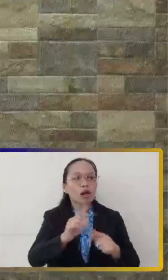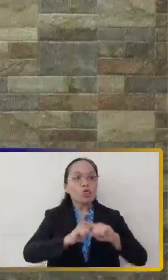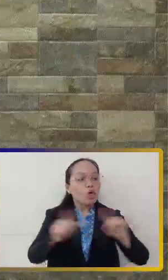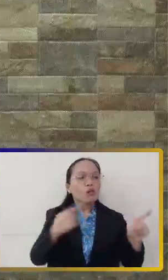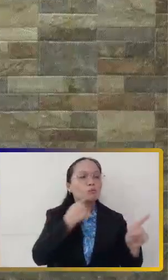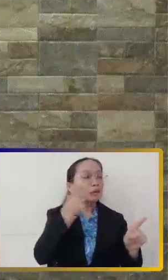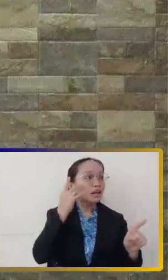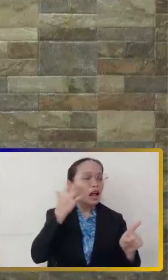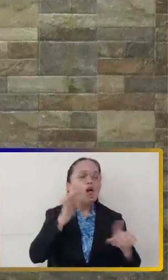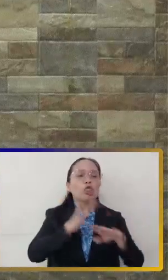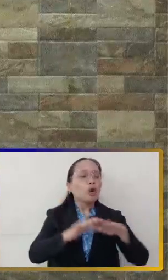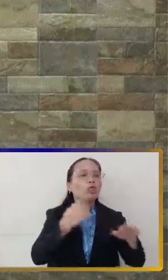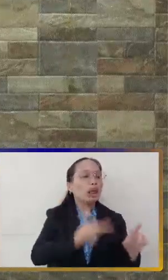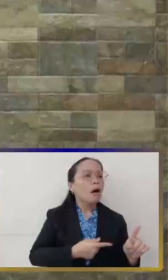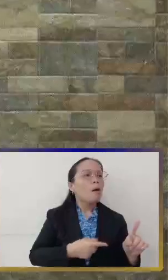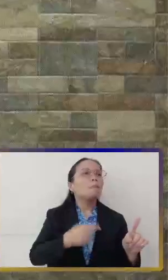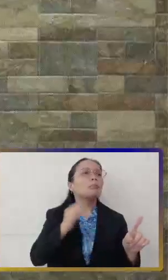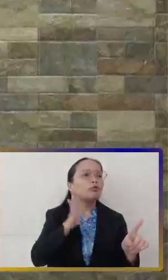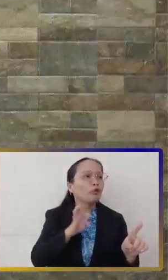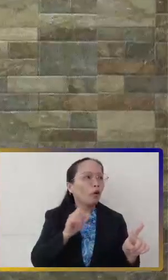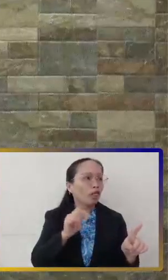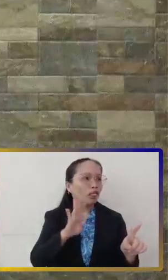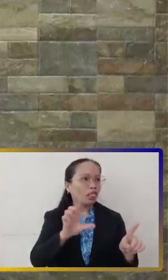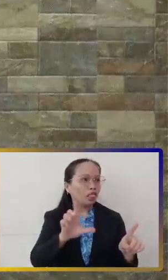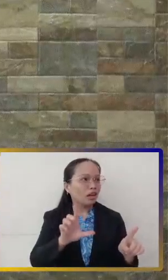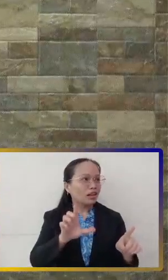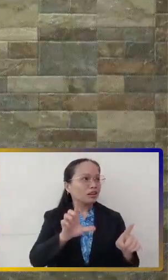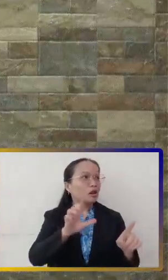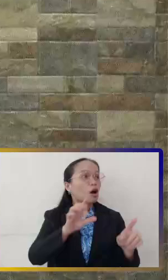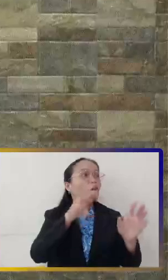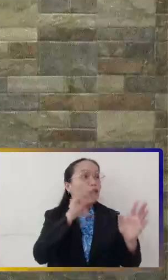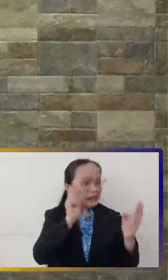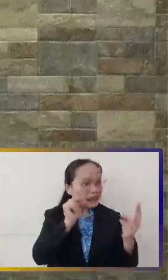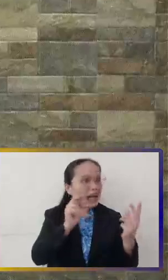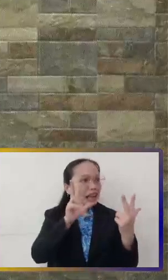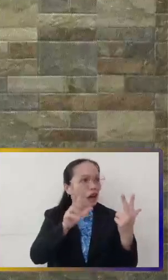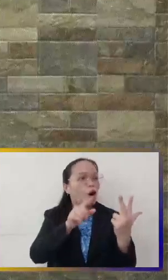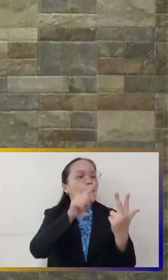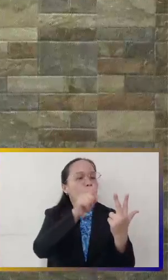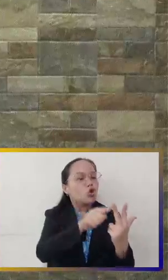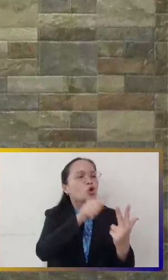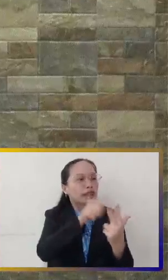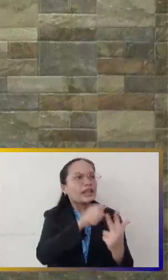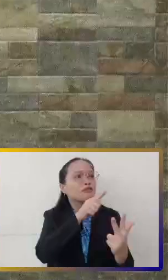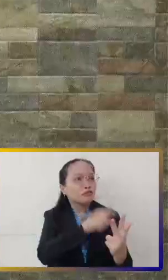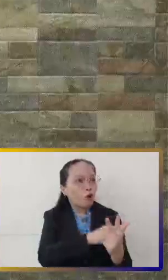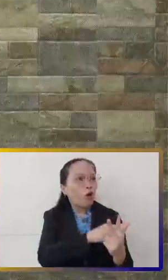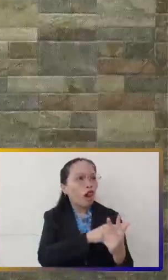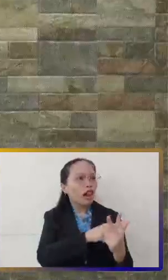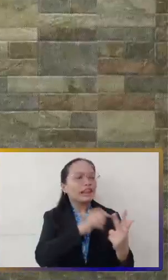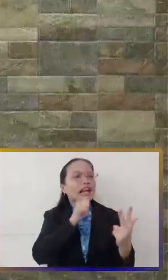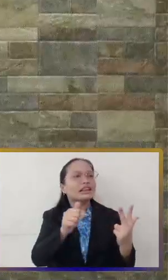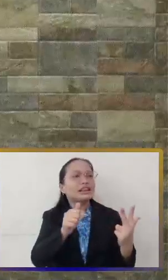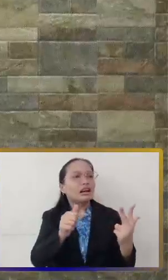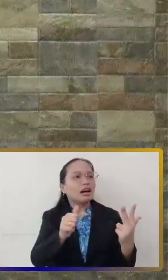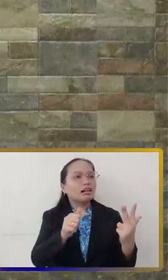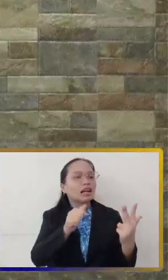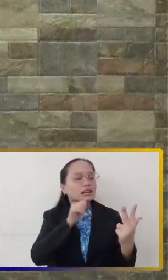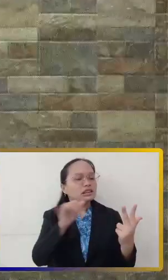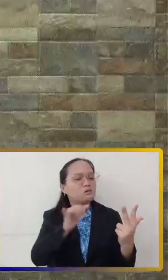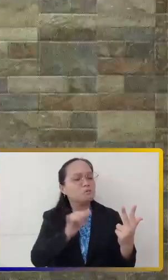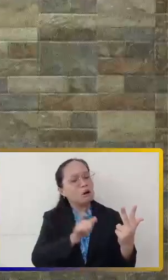beautiful, okay? So, ganun dapat. So, tatlong syllables po yun. Sabi ko sa kanya, you speak like that. Don't